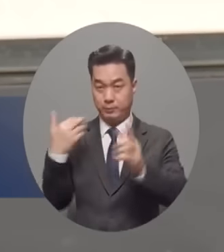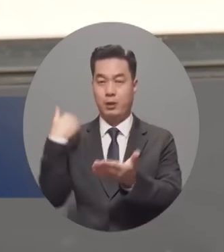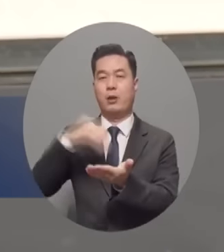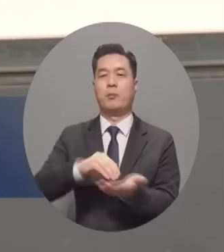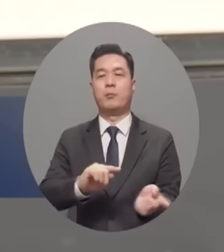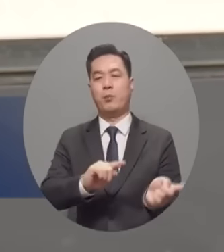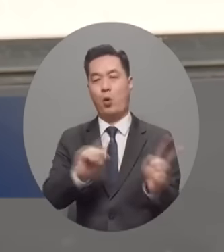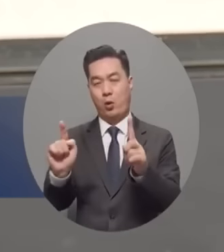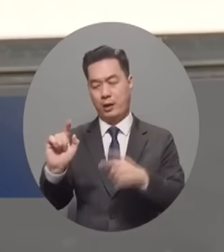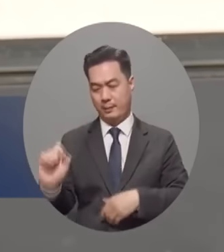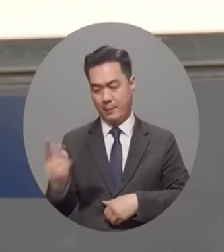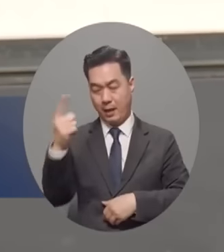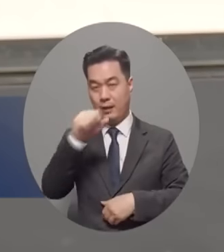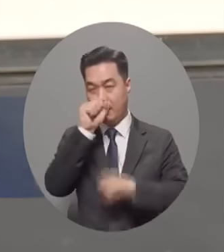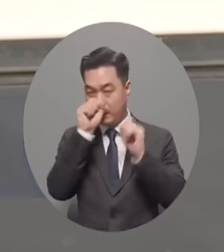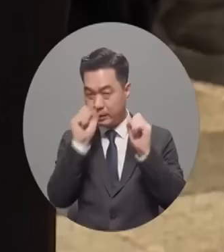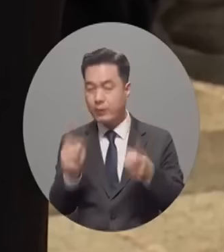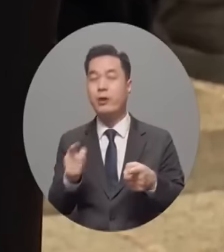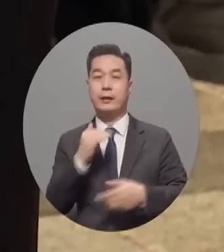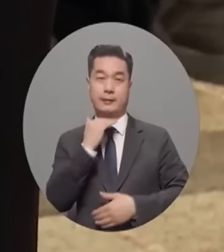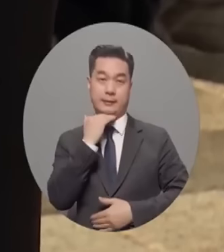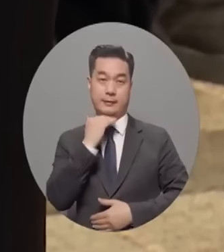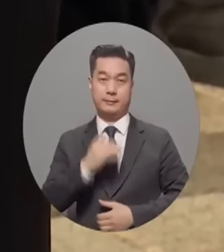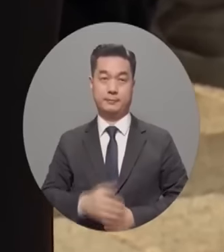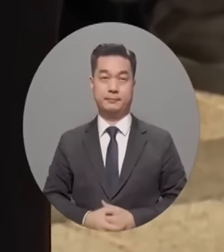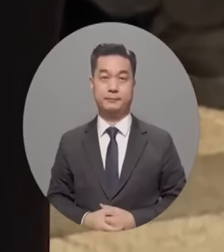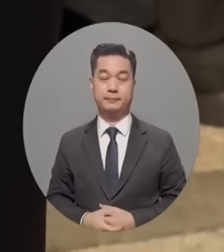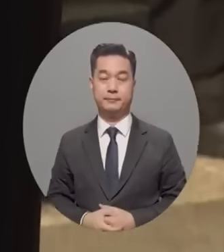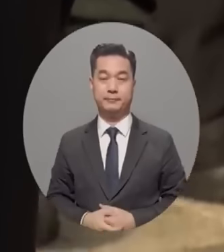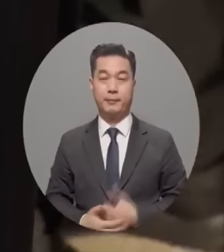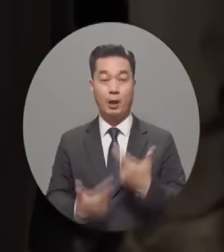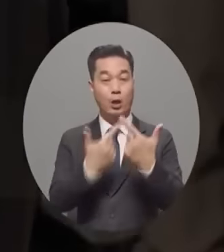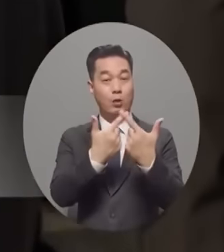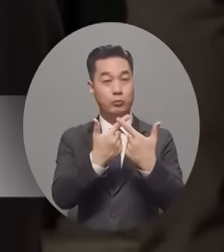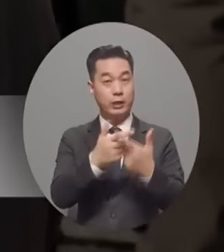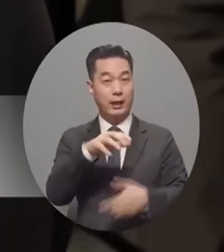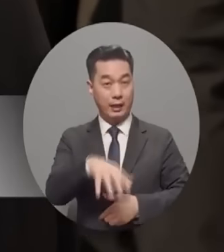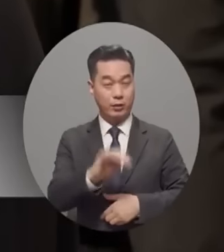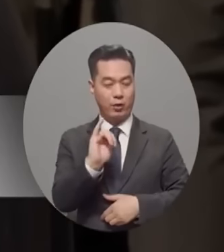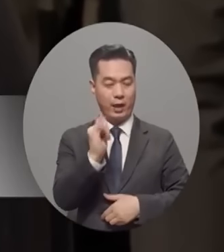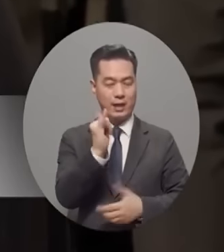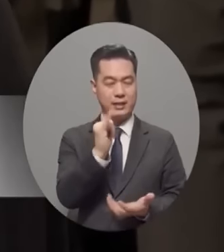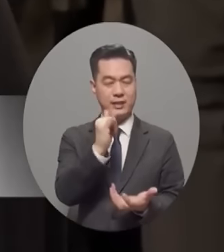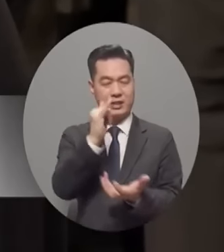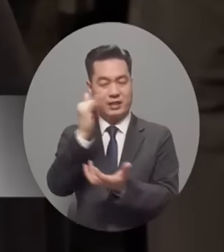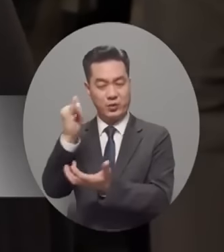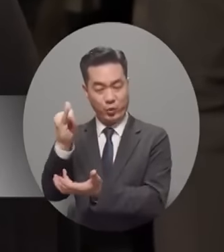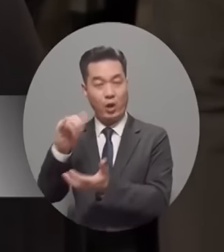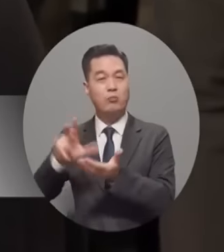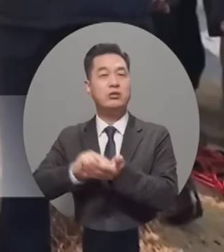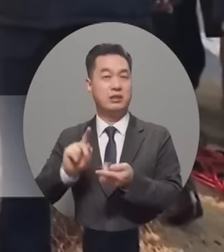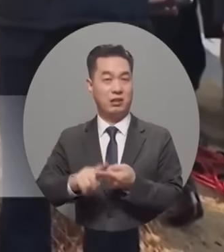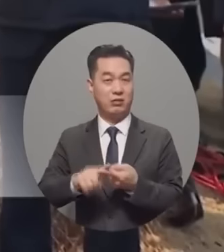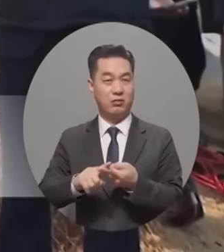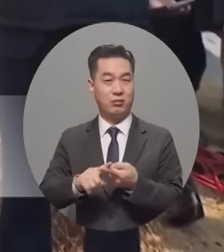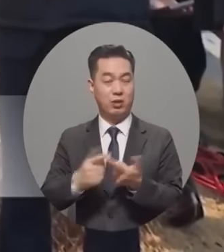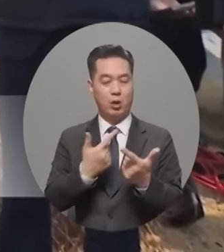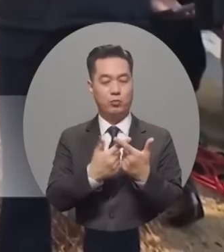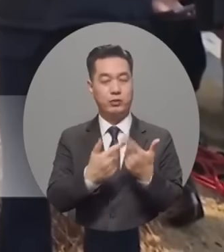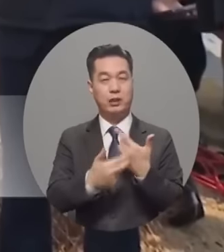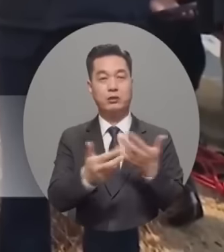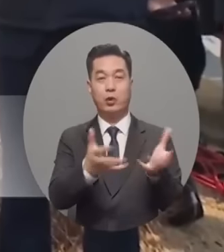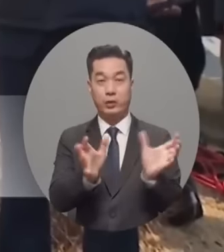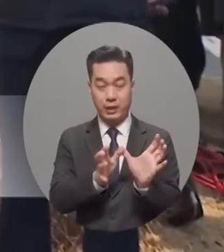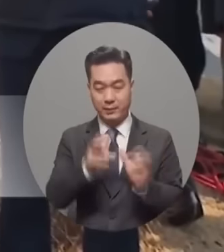복원하는 이정표가 되기를. 부산에서의 헬기 이송 논란을 의식한 듯 부산의 의료진과 경찰